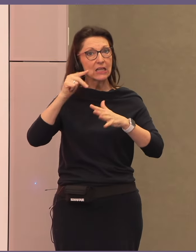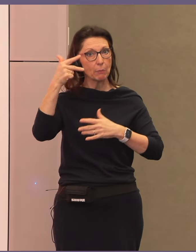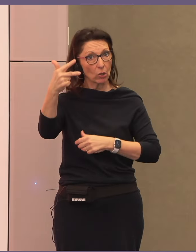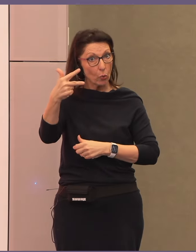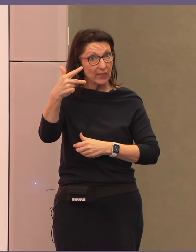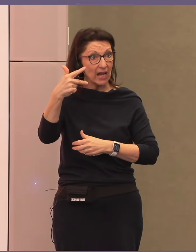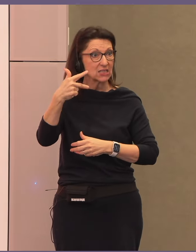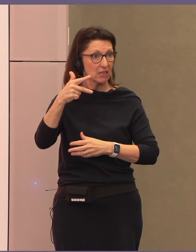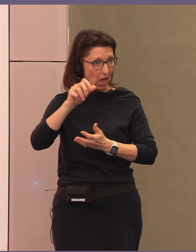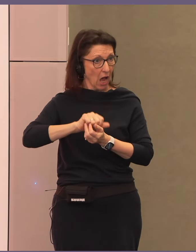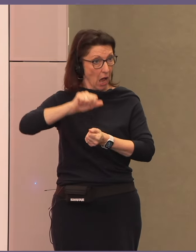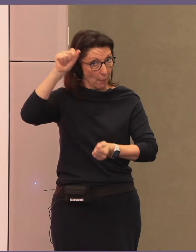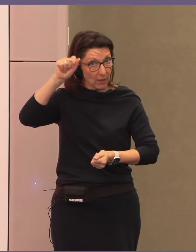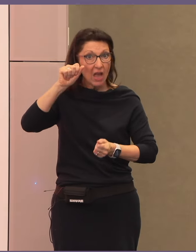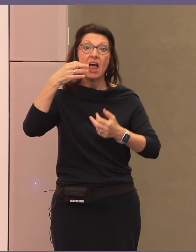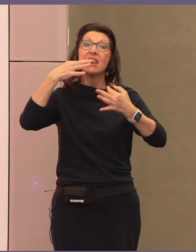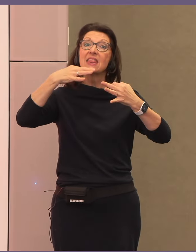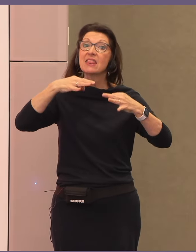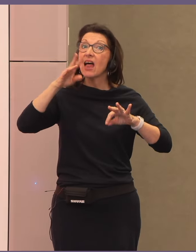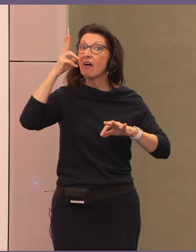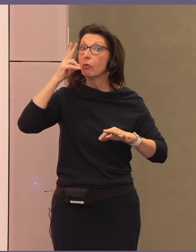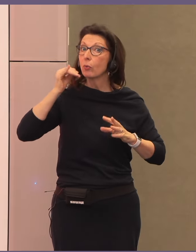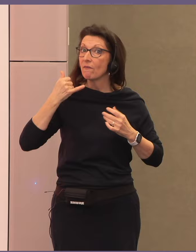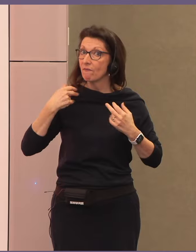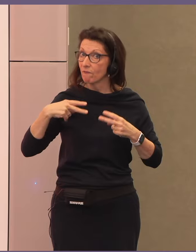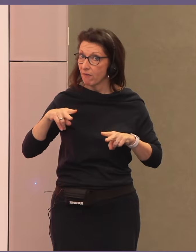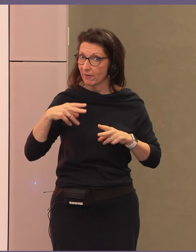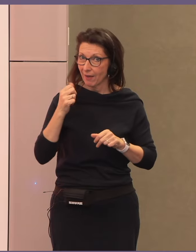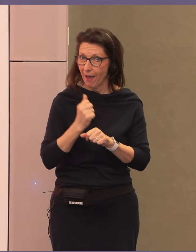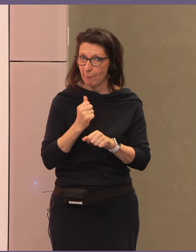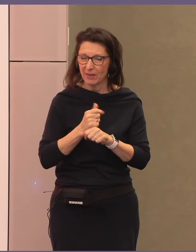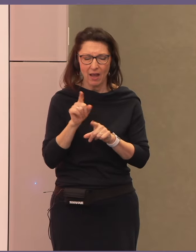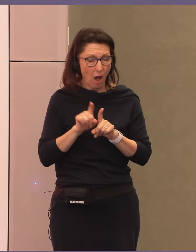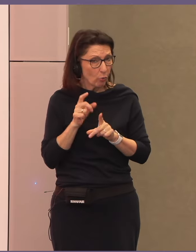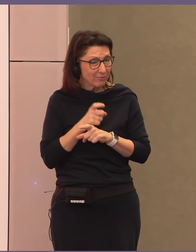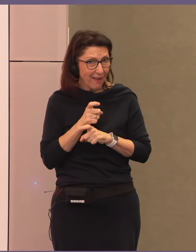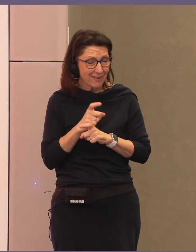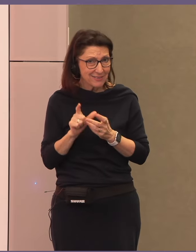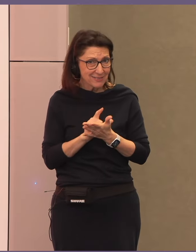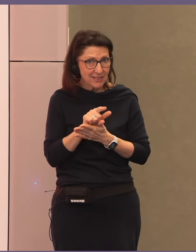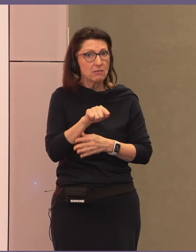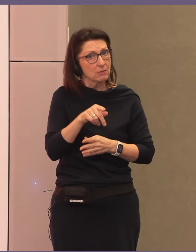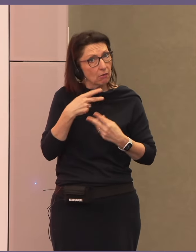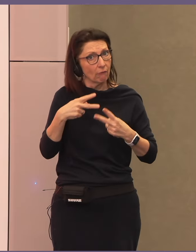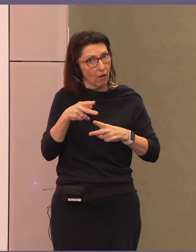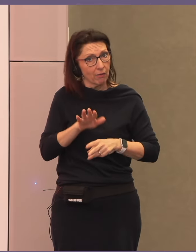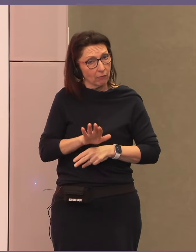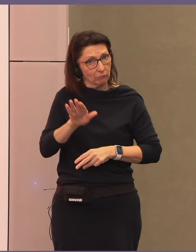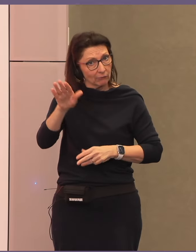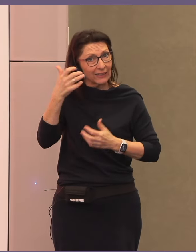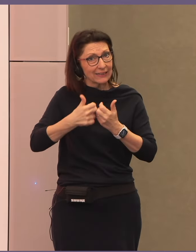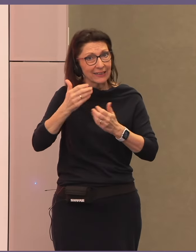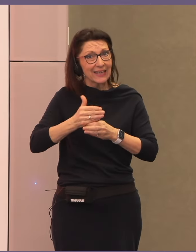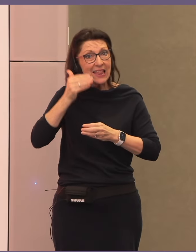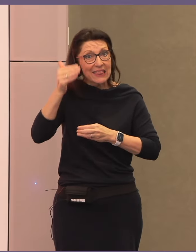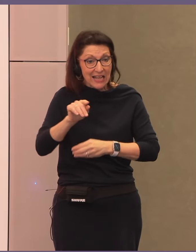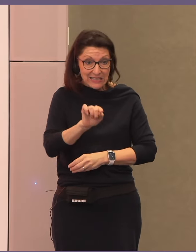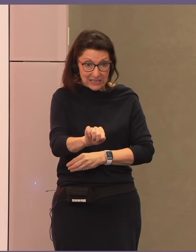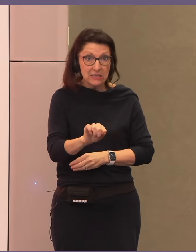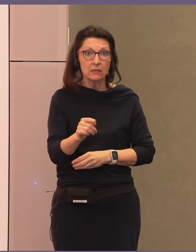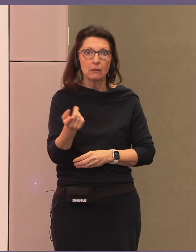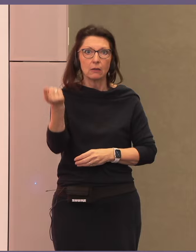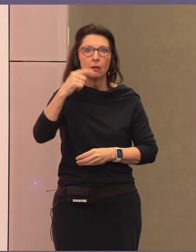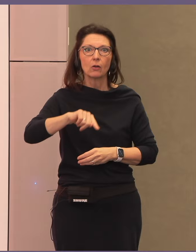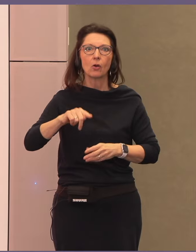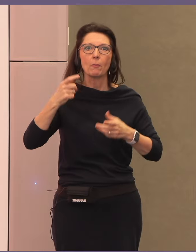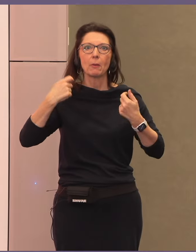weiter an der Uni Wien arbeiten. Ihre Laufbahn verlief auch im Nationalsozialismus kontinuierlich. Nach dem Krieg wurde Kalik Präsidentin des